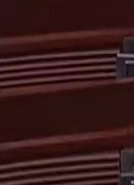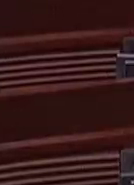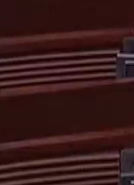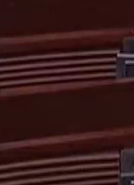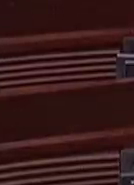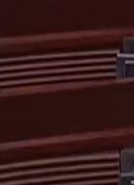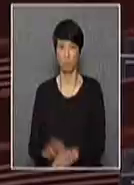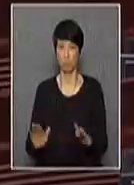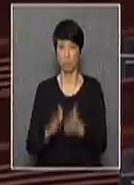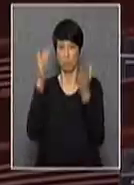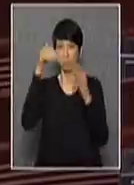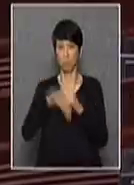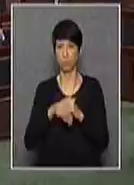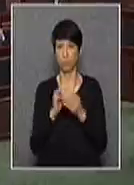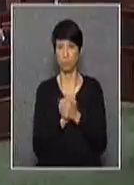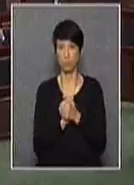開始表決。